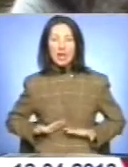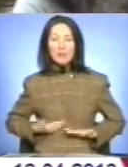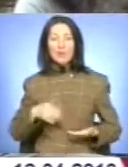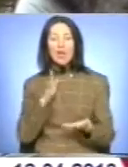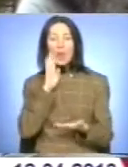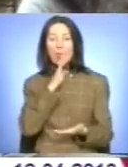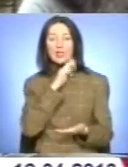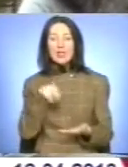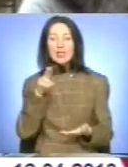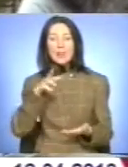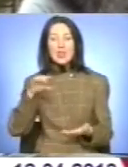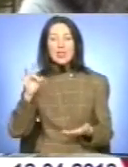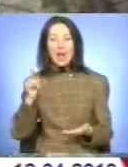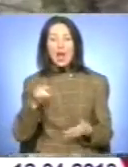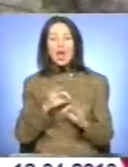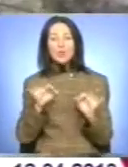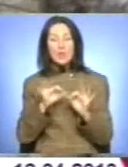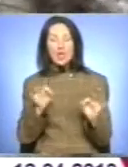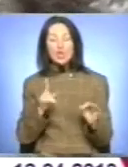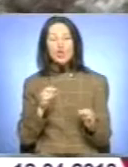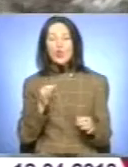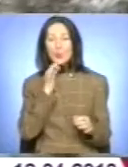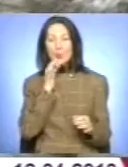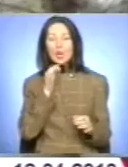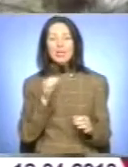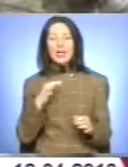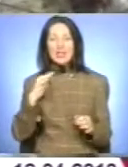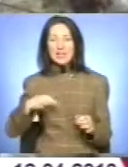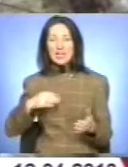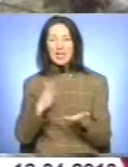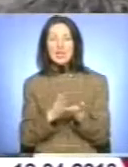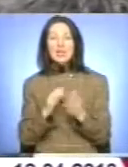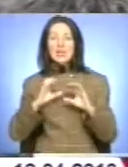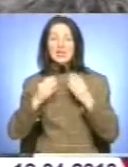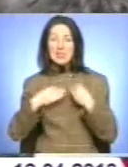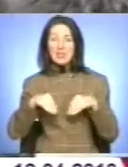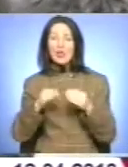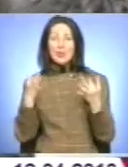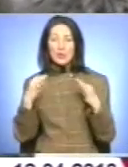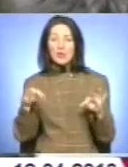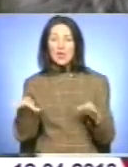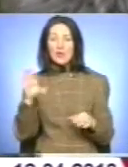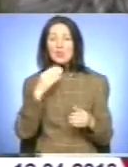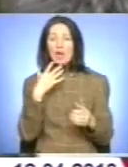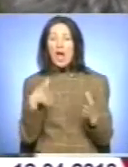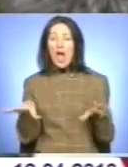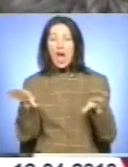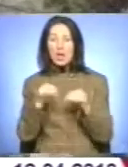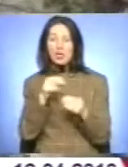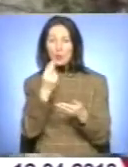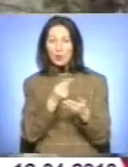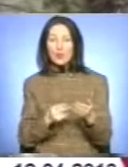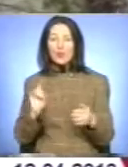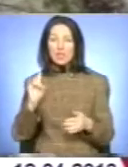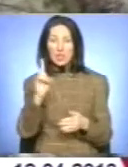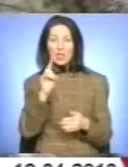Дмитра Наталія Демків розповідає, що захоплення сина стало сімейним дозвіллям. Усі разом розфарбовують літаки, сконструйовані Дмитром. В